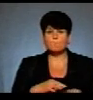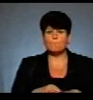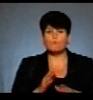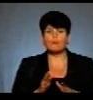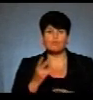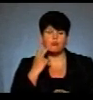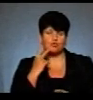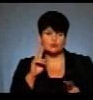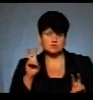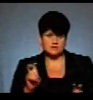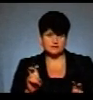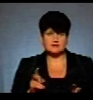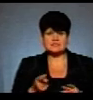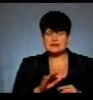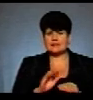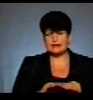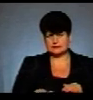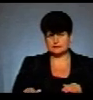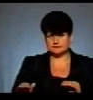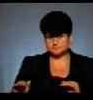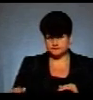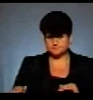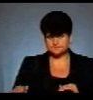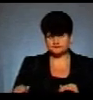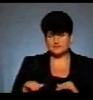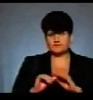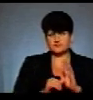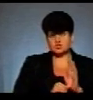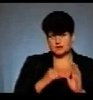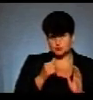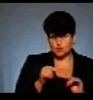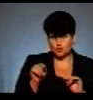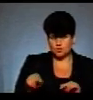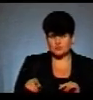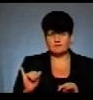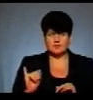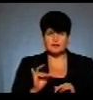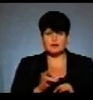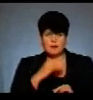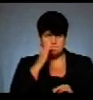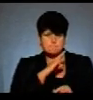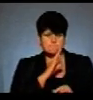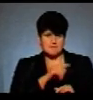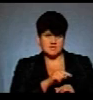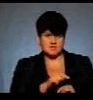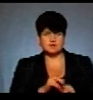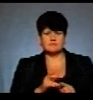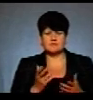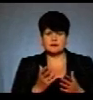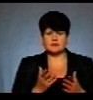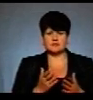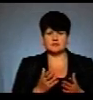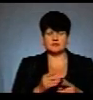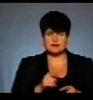Адміністративний протокол складається як на неповнолітніх дітей від 16 років, так і на батьків малолітніх, які це,